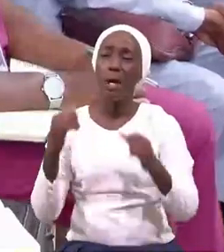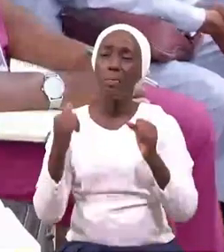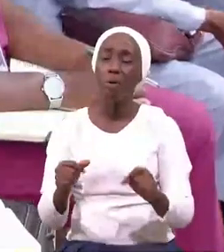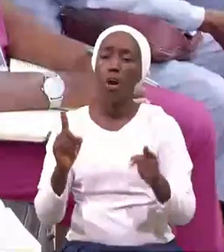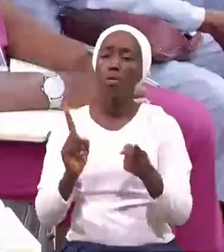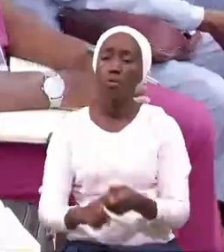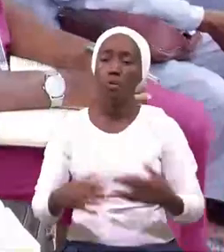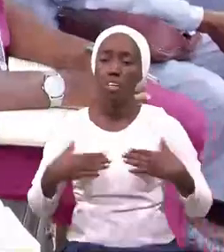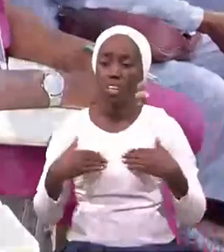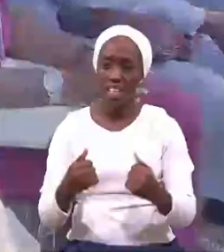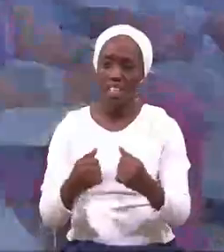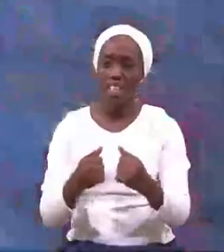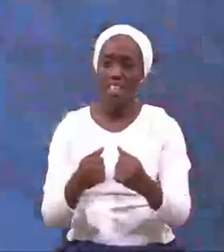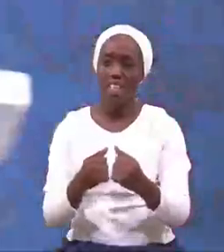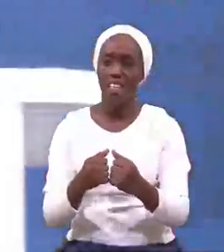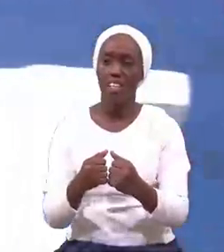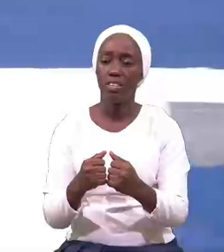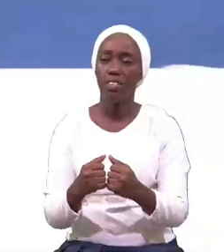La puissance pour guérir.